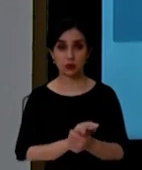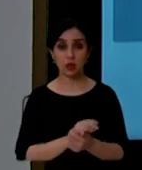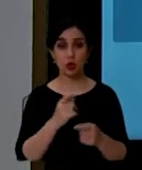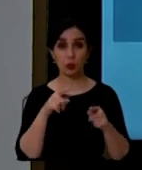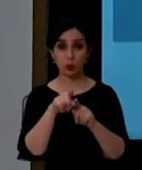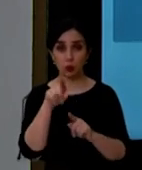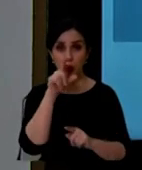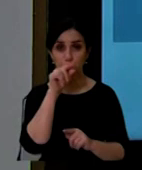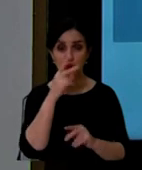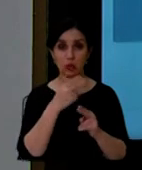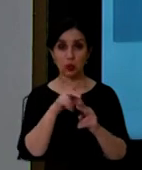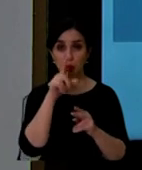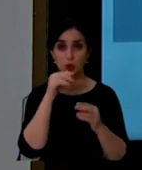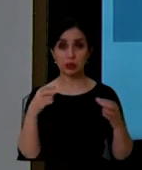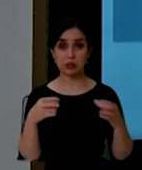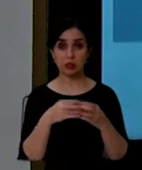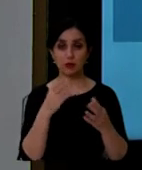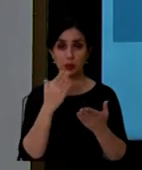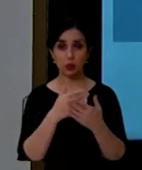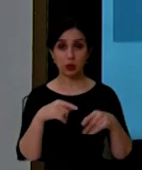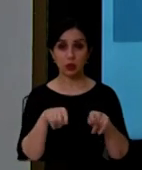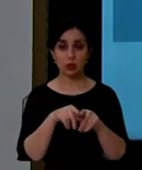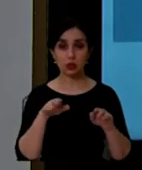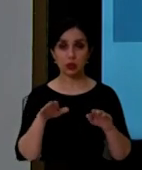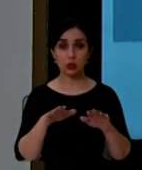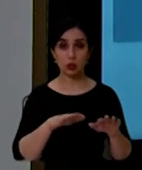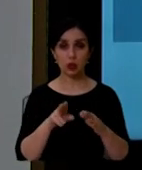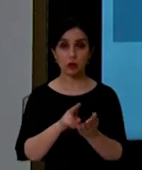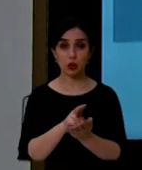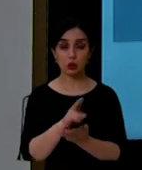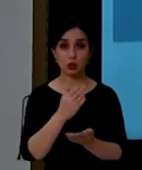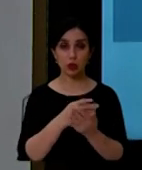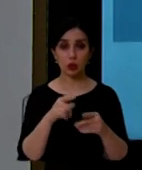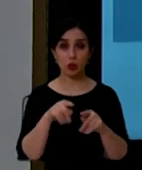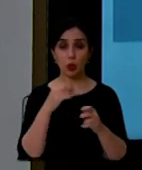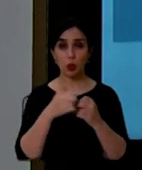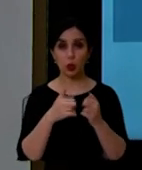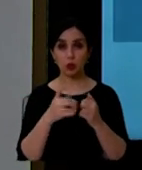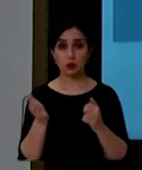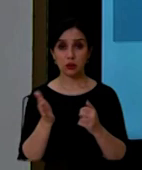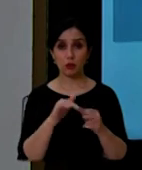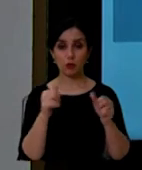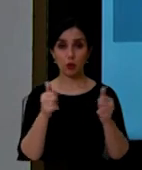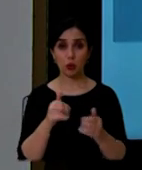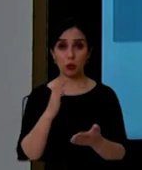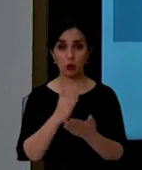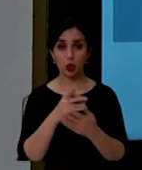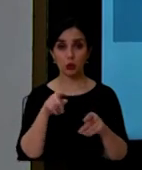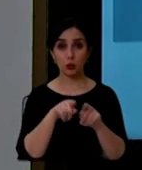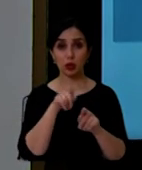Bu kuş kuşlar sınfı bilən, südralı biyruçlər sınfı ərtasdagi aralık forma bolib.